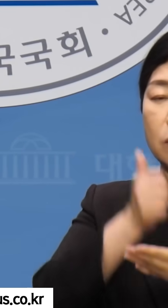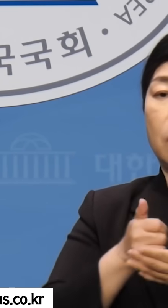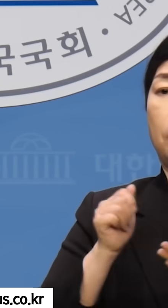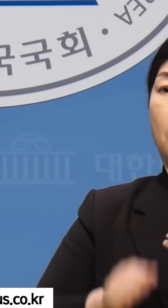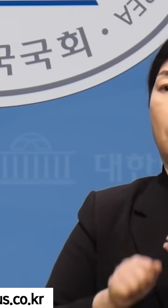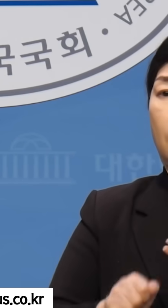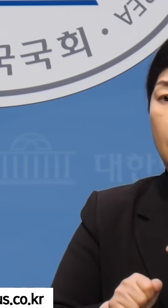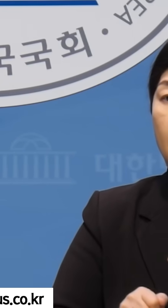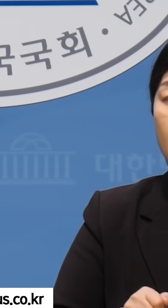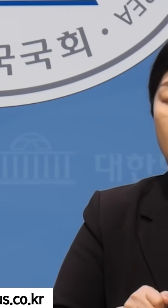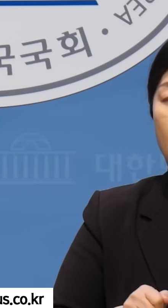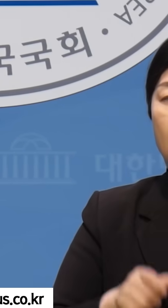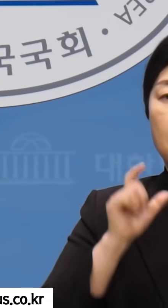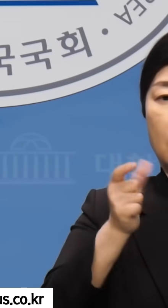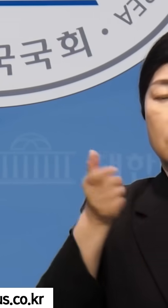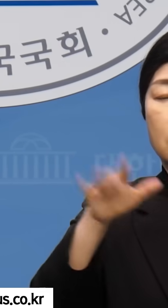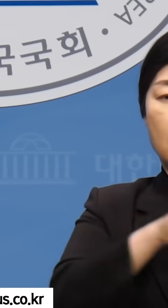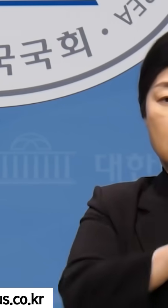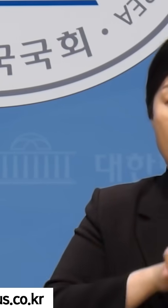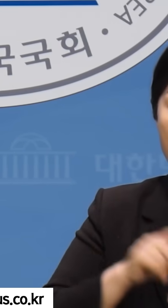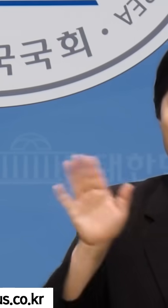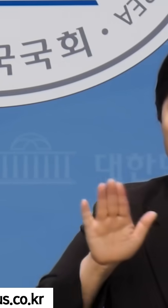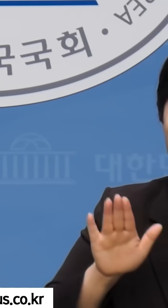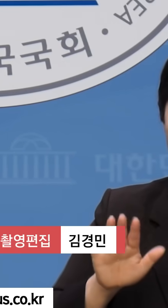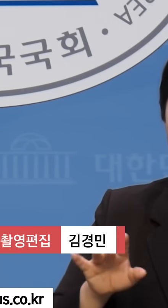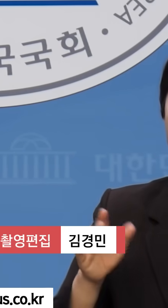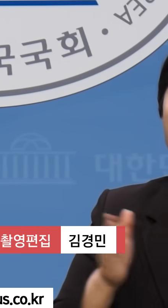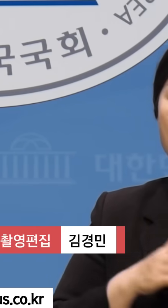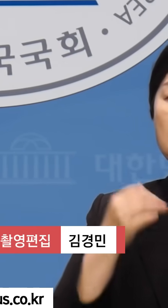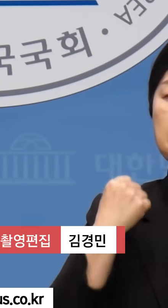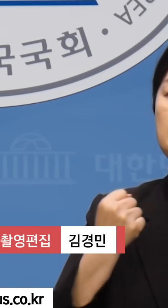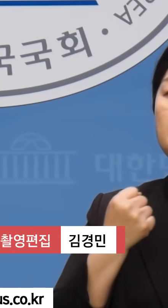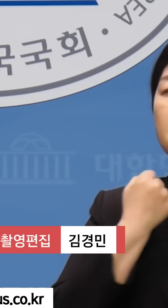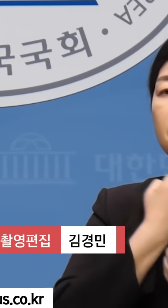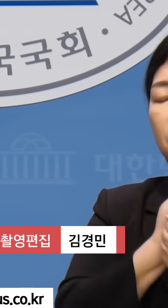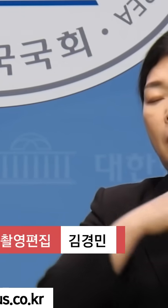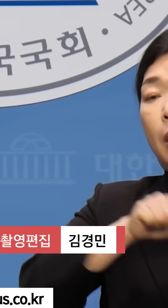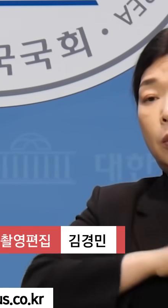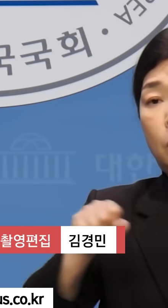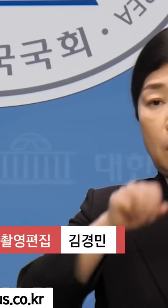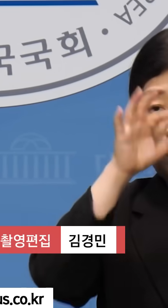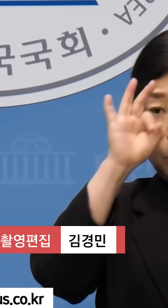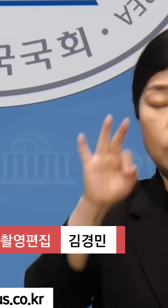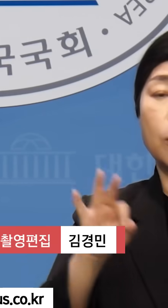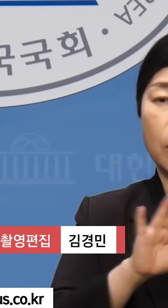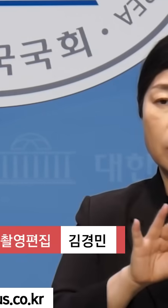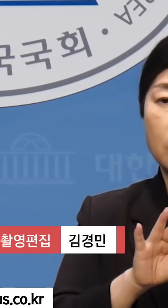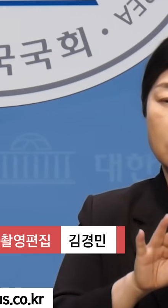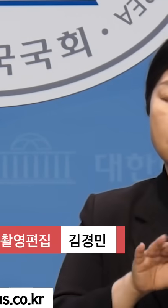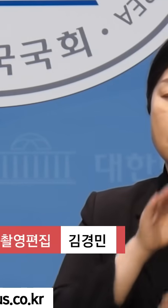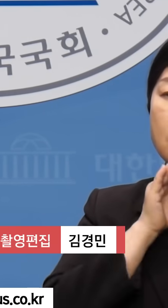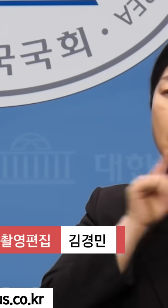면하자 마치 아무런 죄도 없다는 듯 행동하는 현재의 모습을 보면 과연 조국 대표의